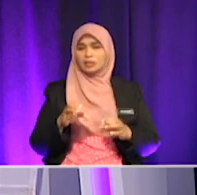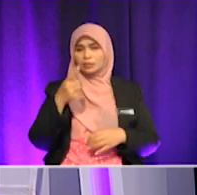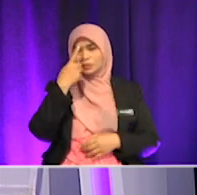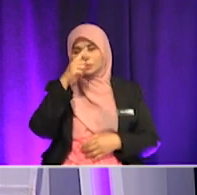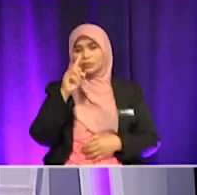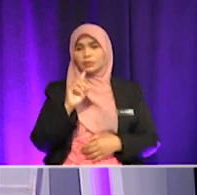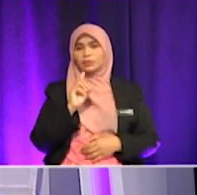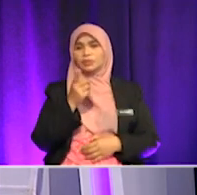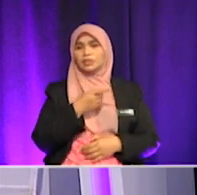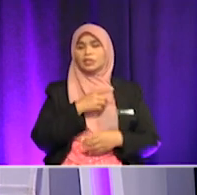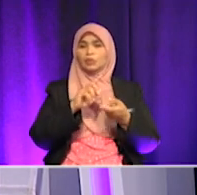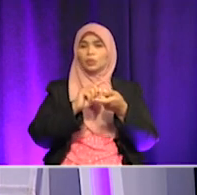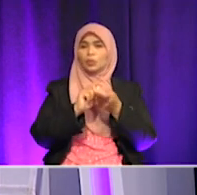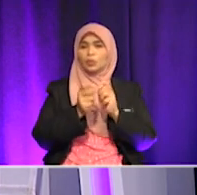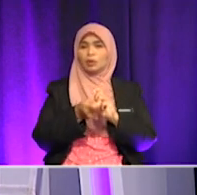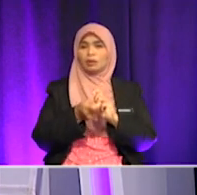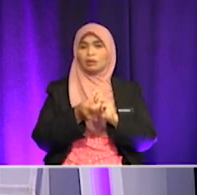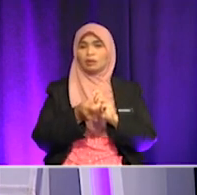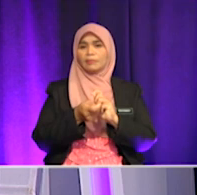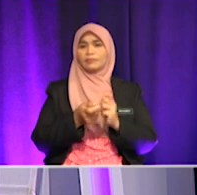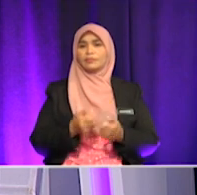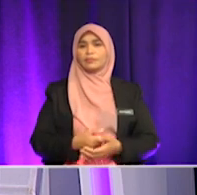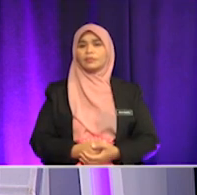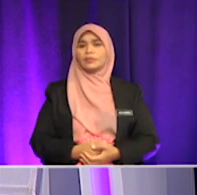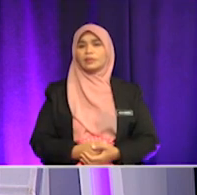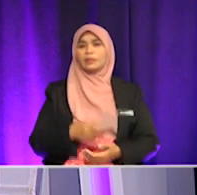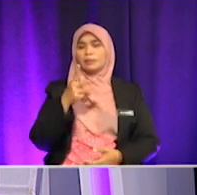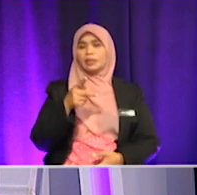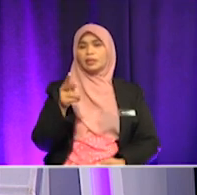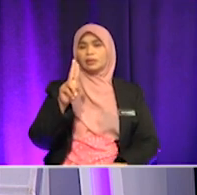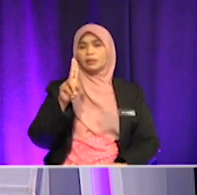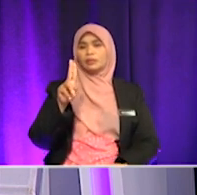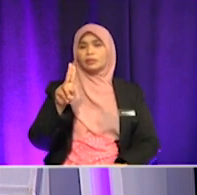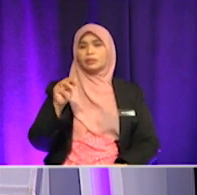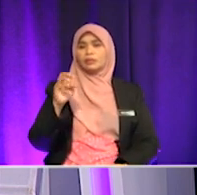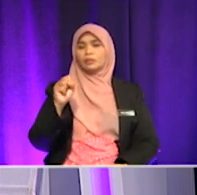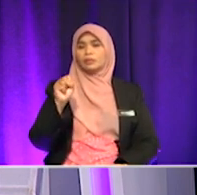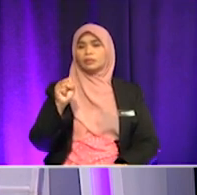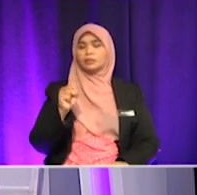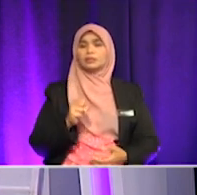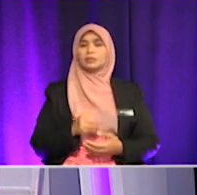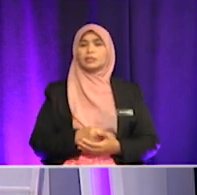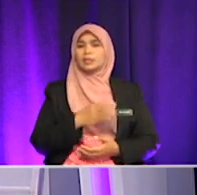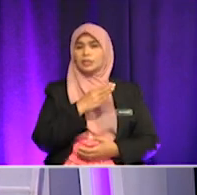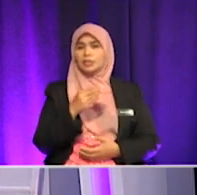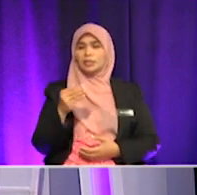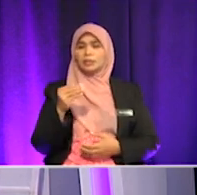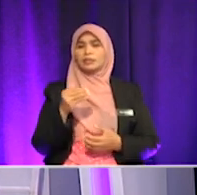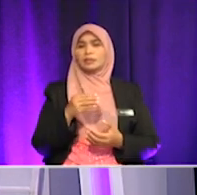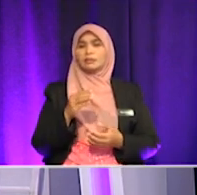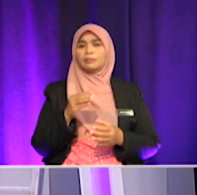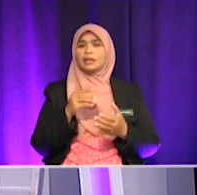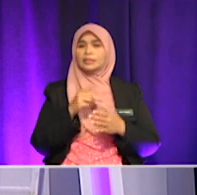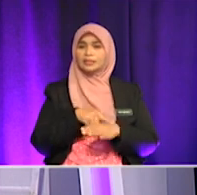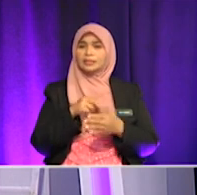kita tukarkan. Ya, tukarkan perkara rumus. Perkara rumus, dan ingat lagi sekali di mana dalam kita mengira ataupun